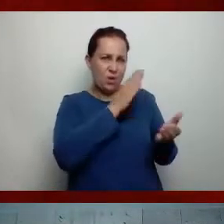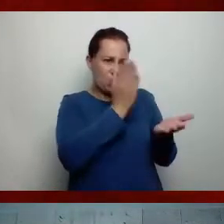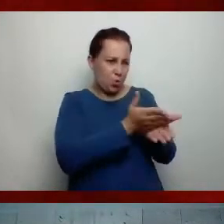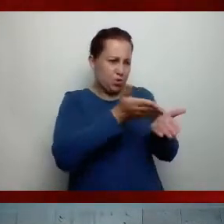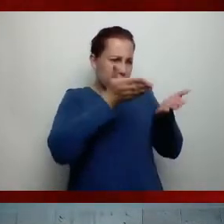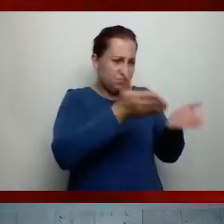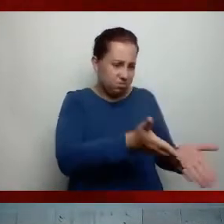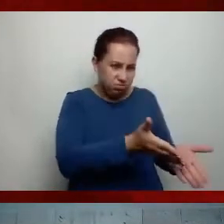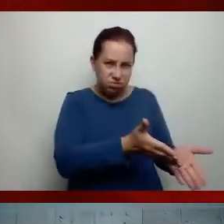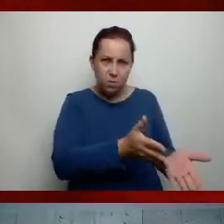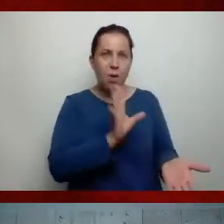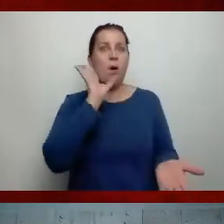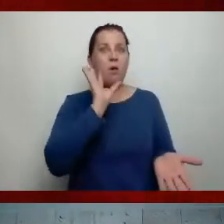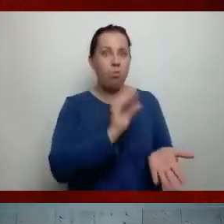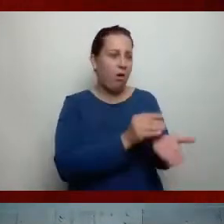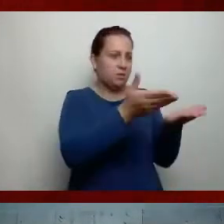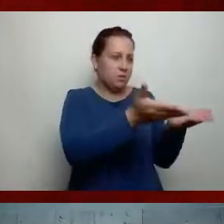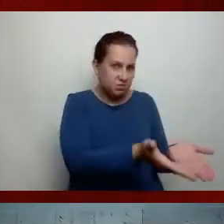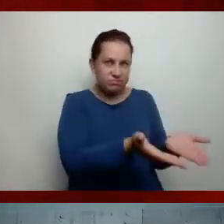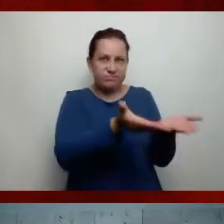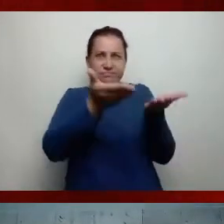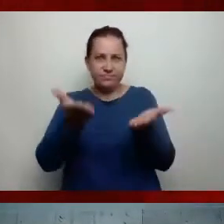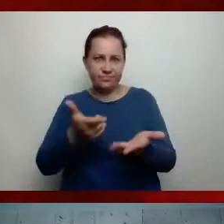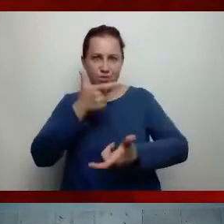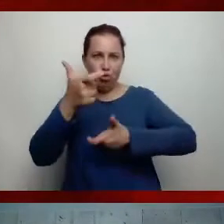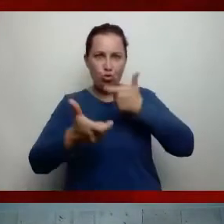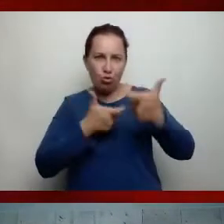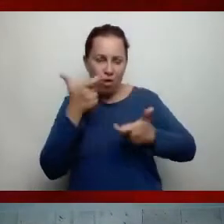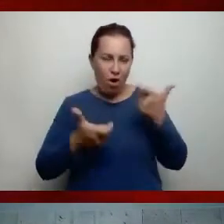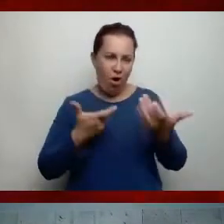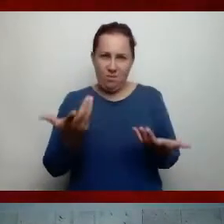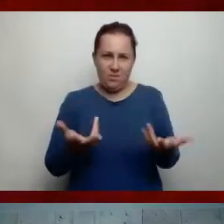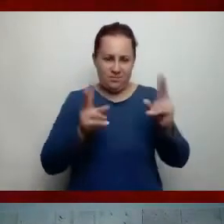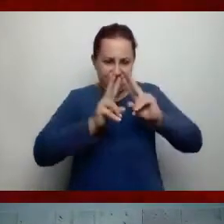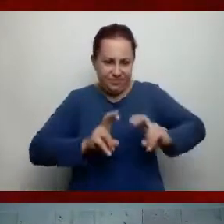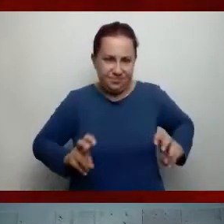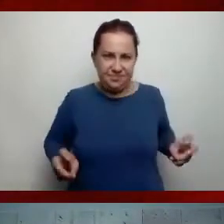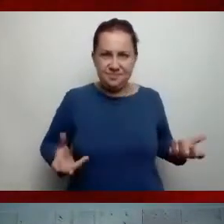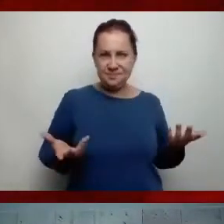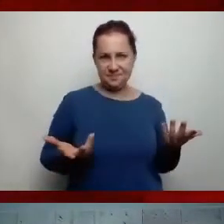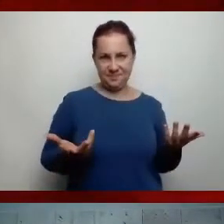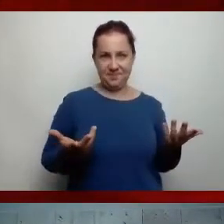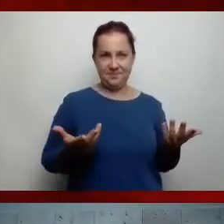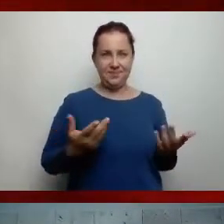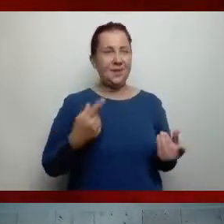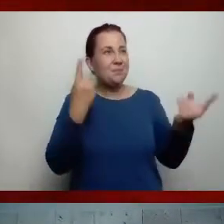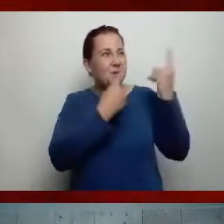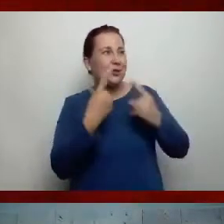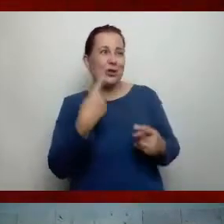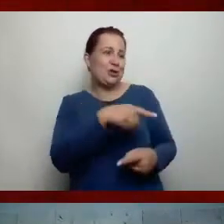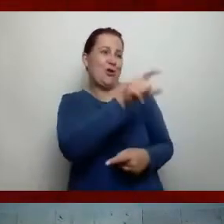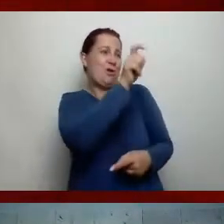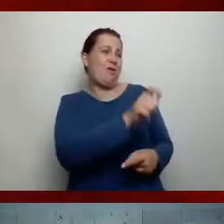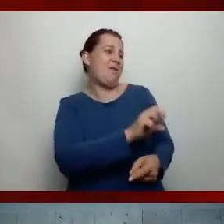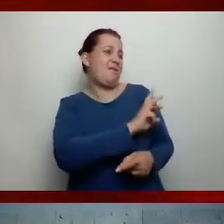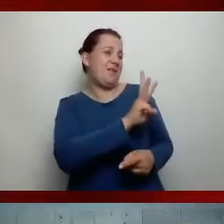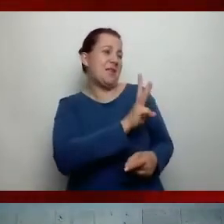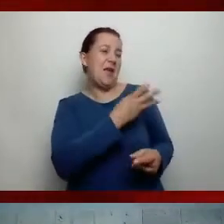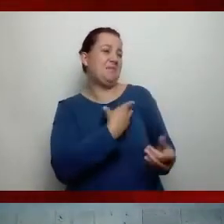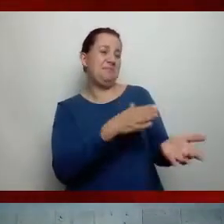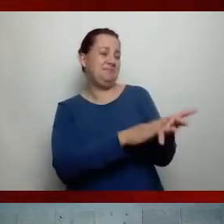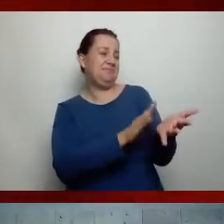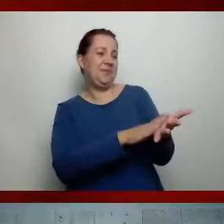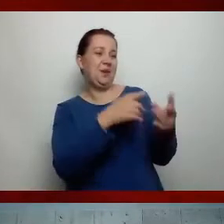no, nie wiadomo co myśleć tak naprawdę. Z jednej strony wydaje się, że niedoceniany artysta, skoro nikt nie chciał jego obrazu, z drugiej